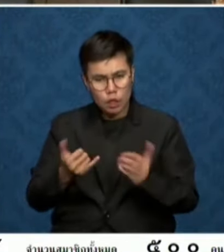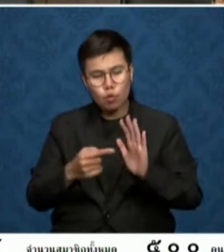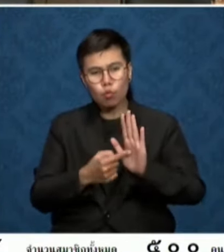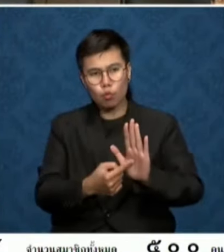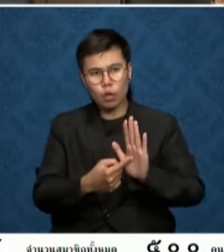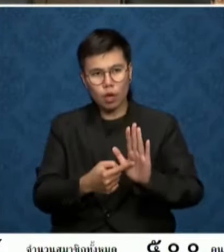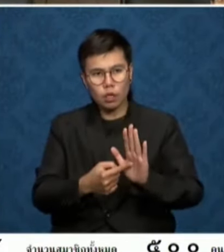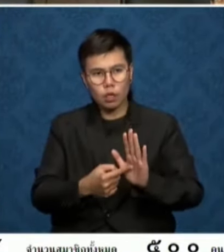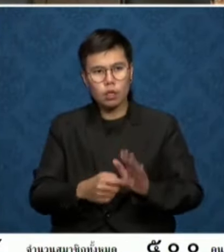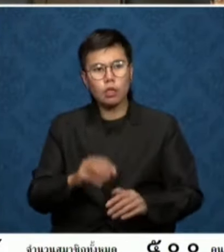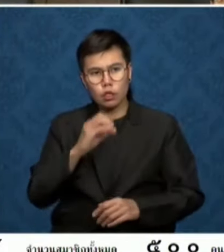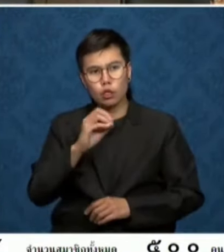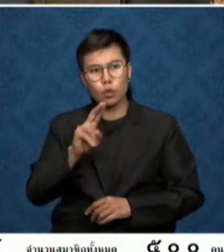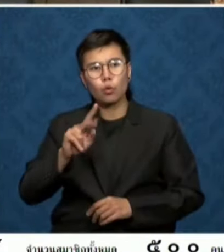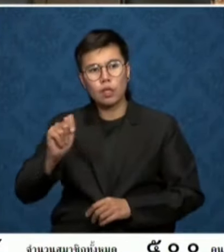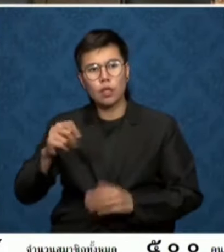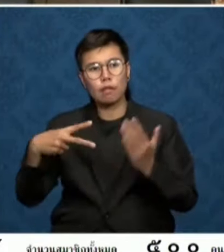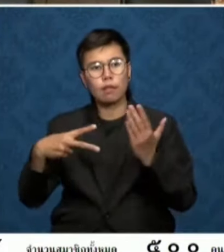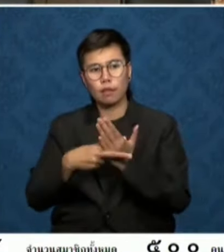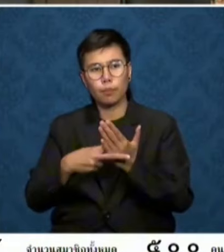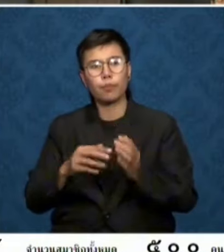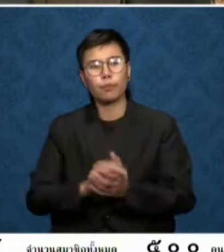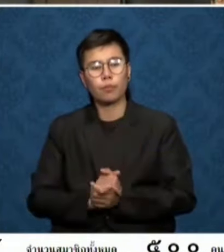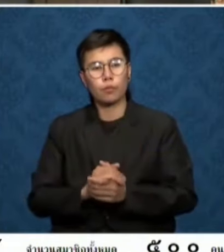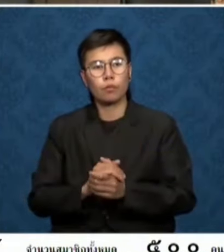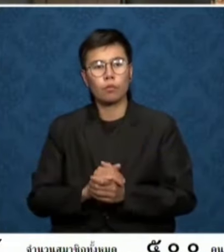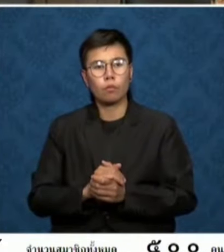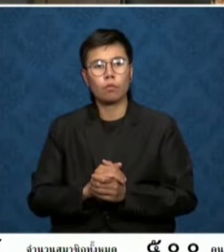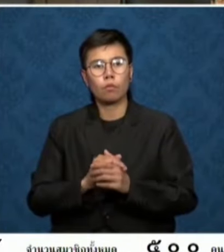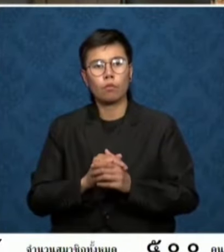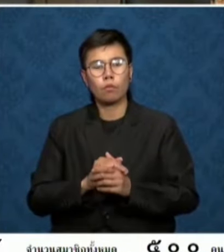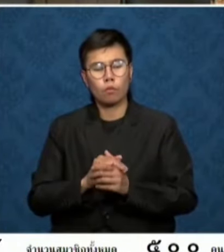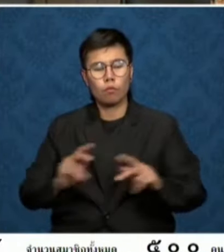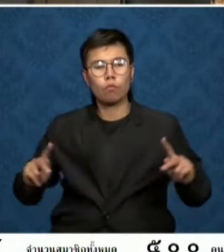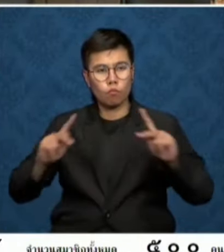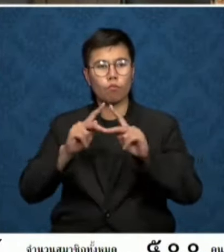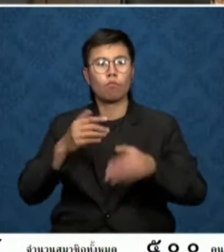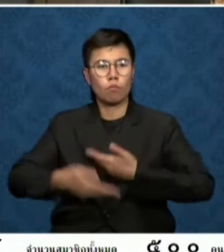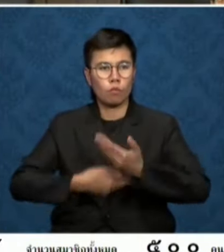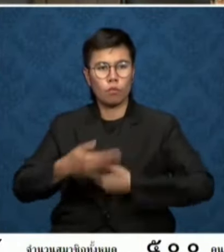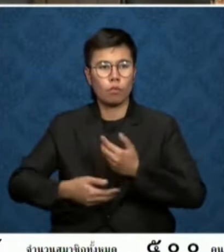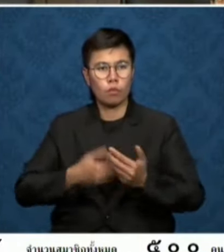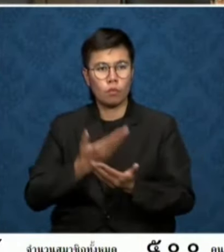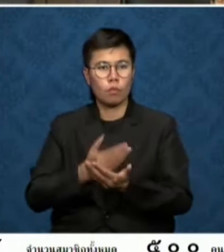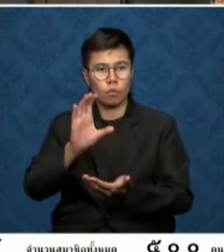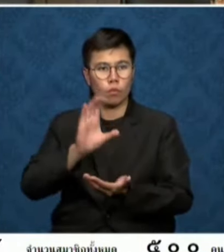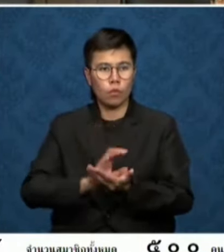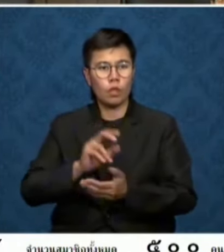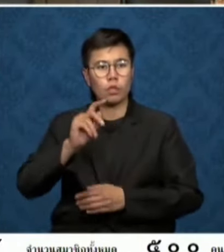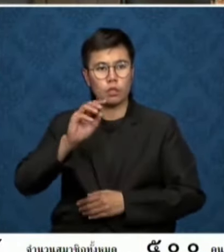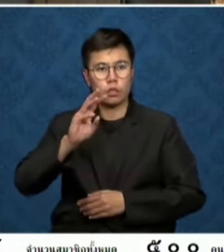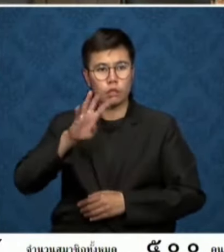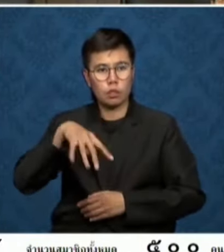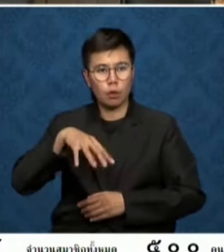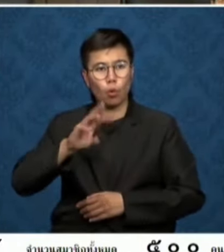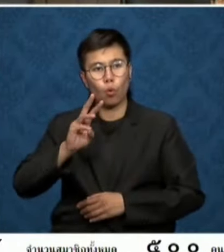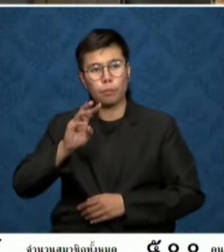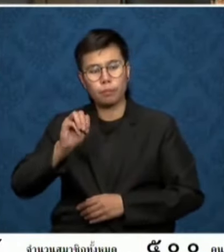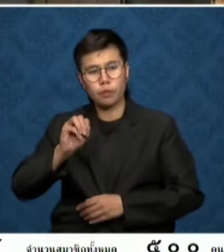Cut CUT Cut ครับงั้นโดยสรุปกระทรวงพาณิชย์ครับมีของงบไว้ 4,064 ล้านตัดไปแล้